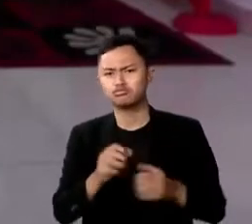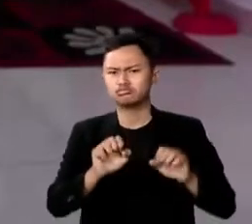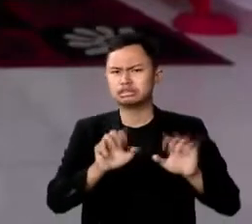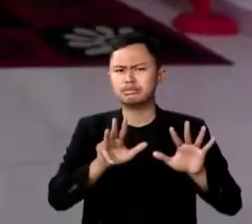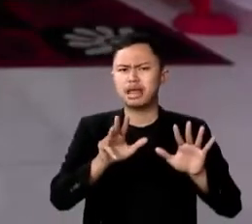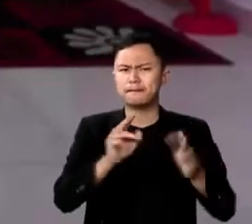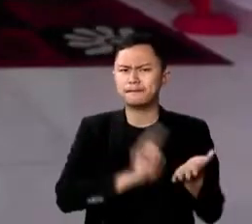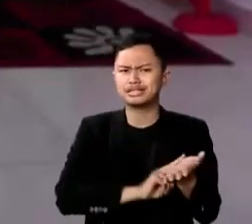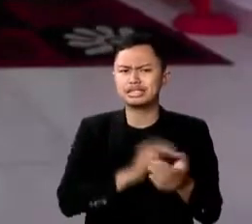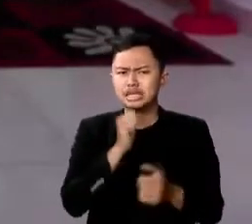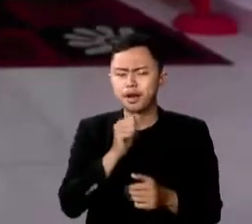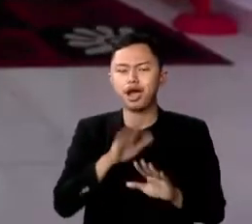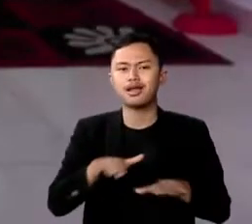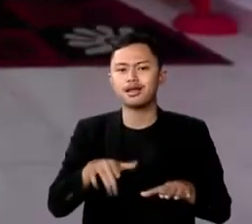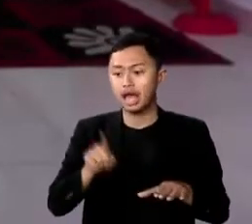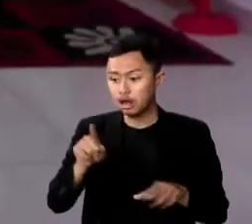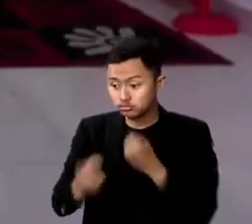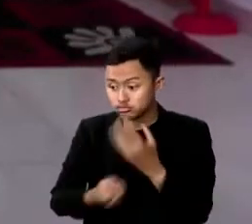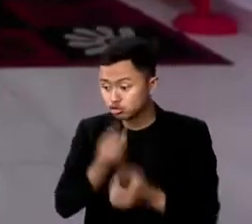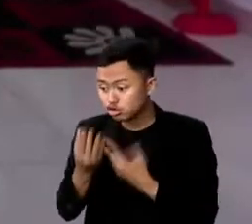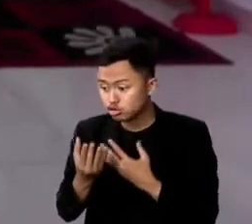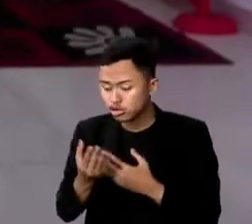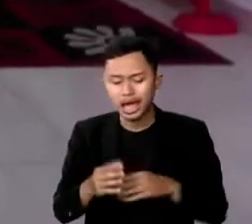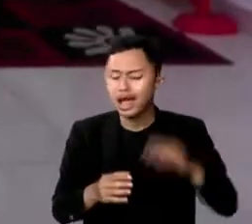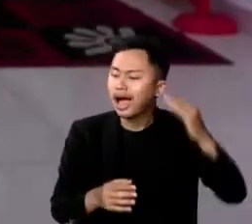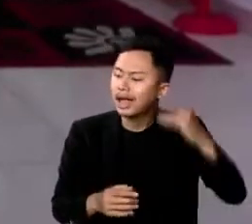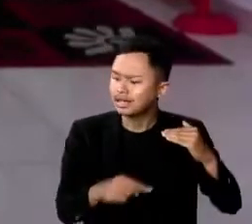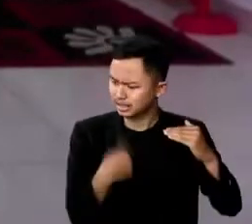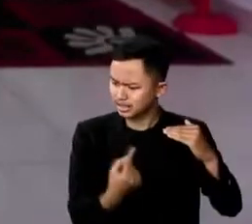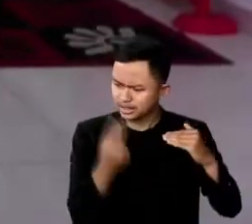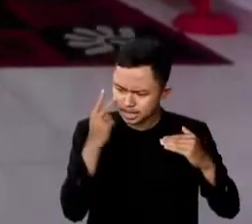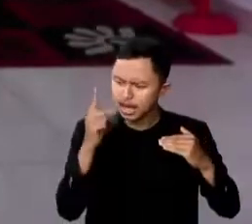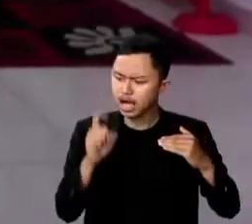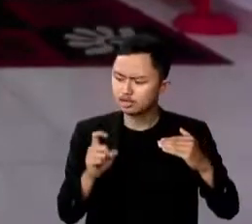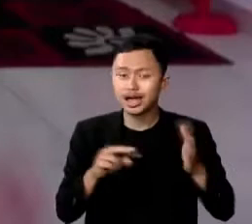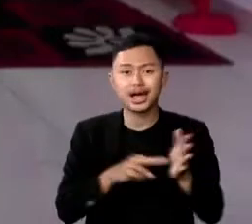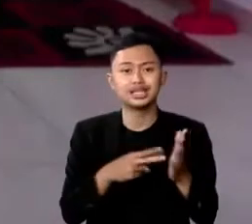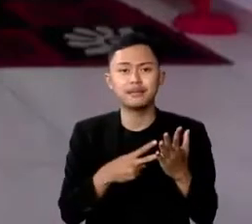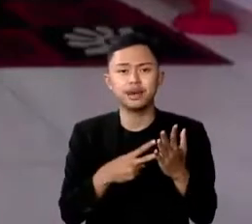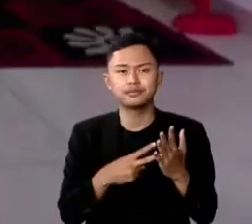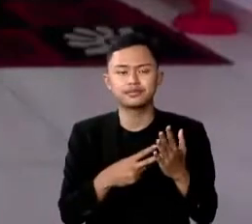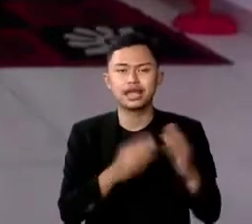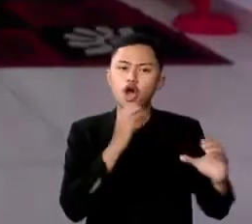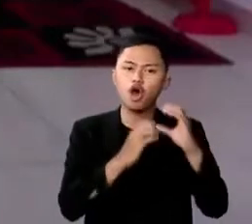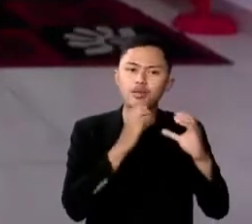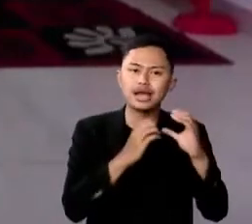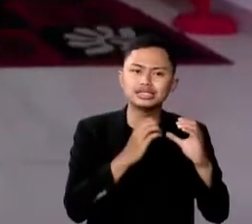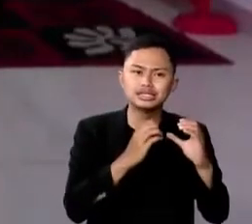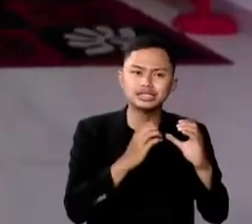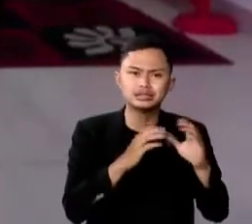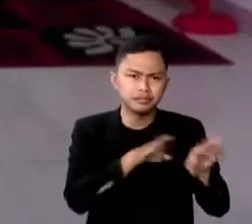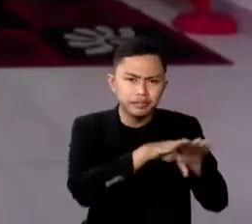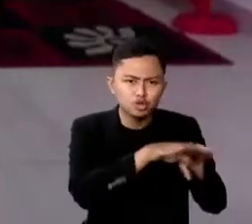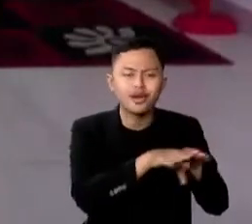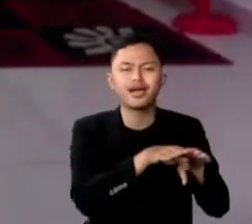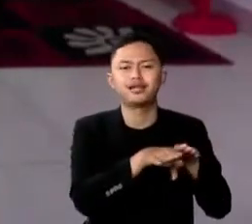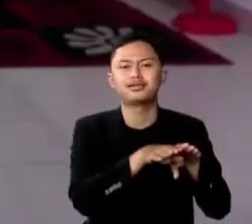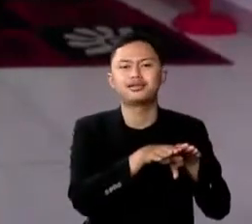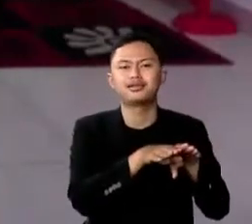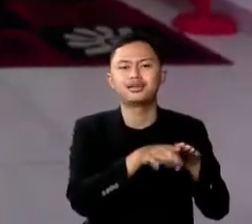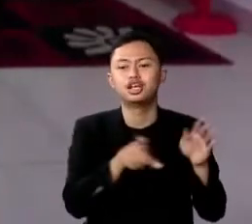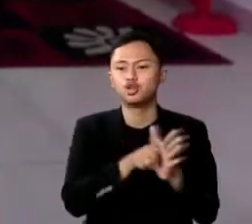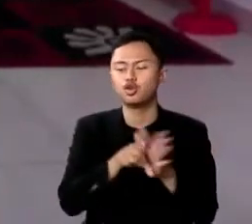e-pasien tuh adalah anak wahyukan berbahaya AD Saudi jaga misalnya jadi melalui suasana rapat keluarga Entah